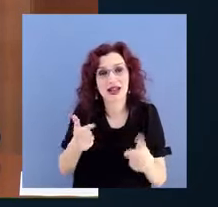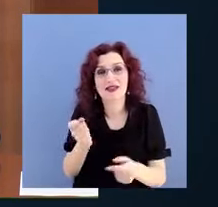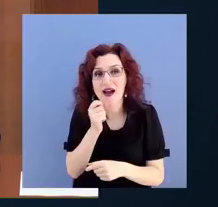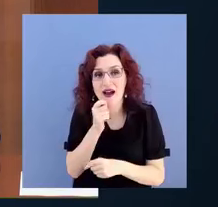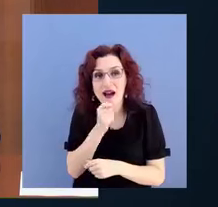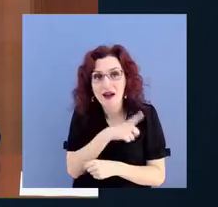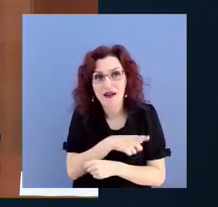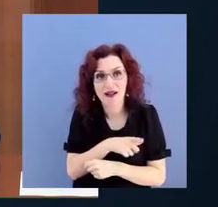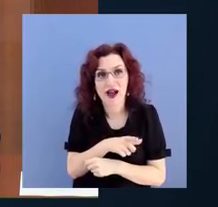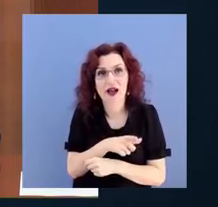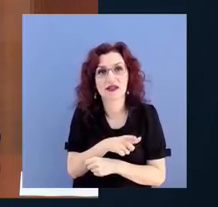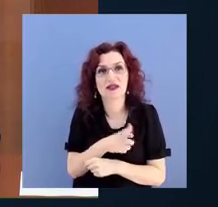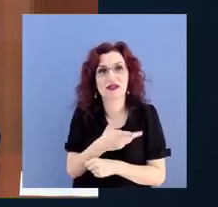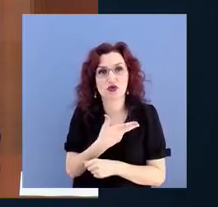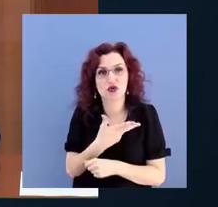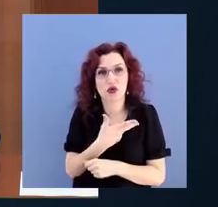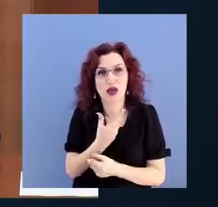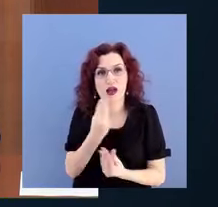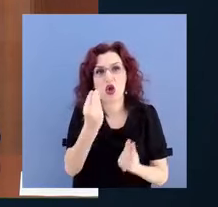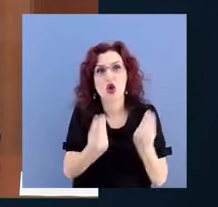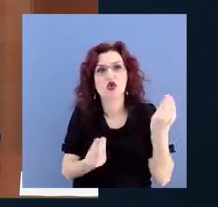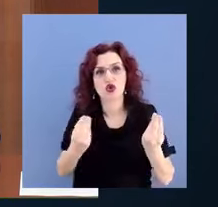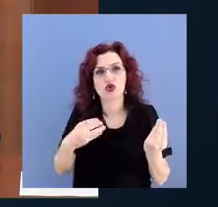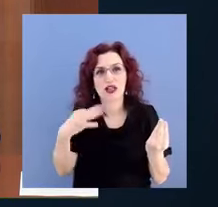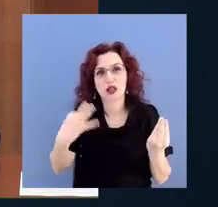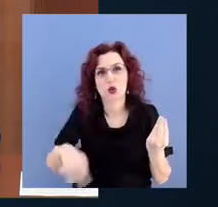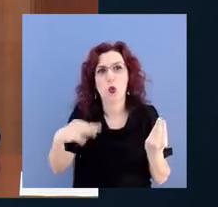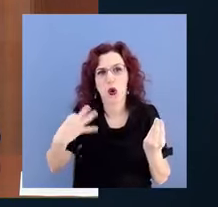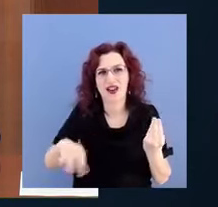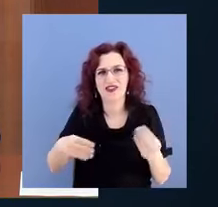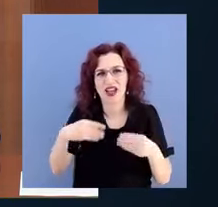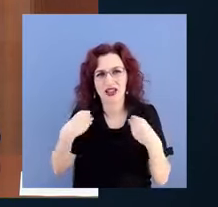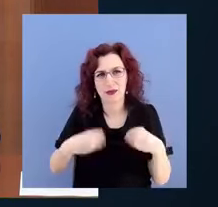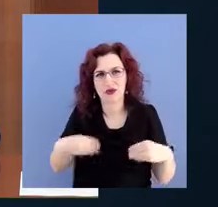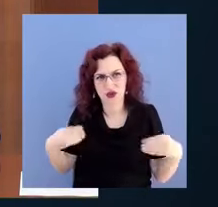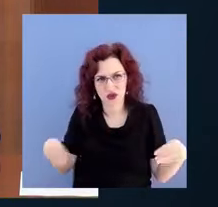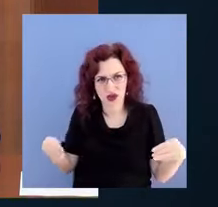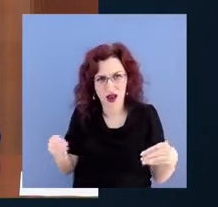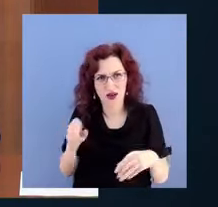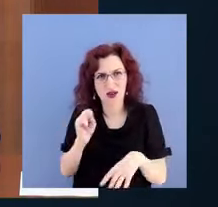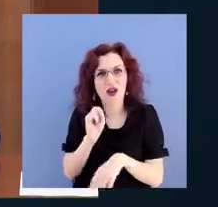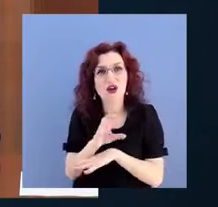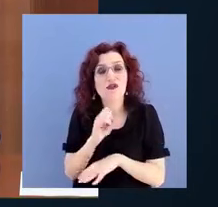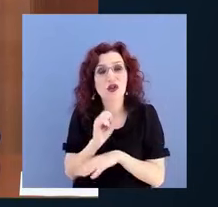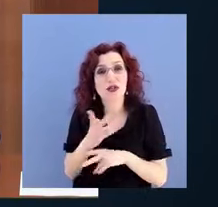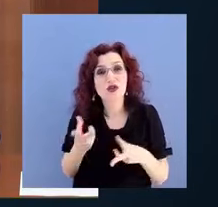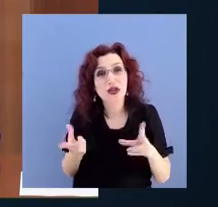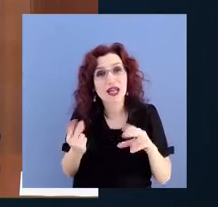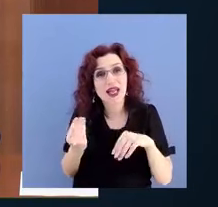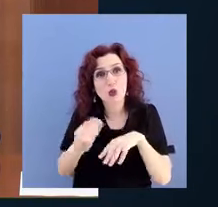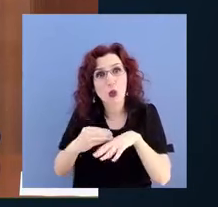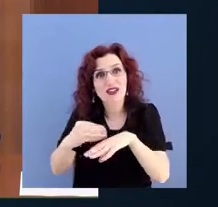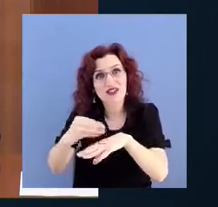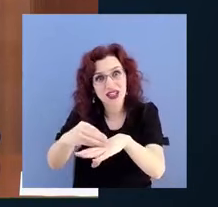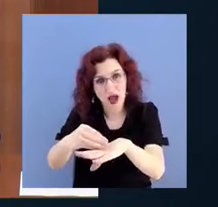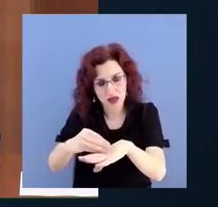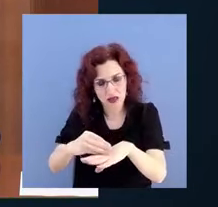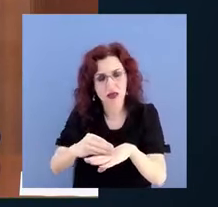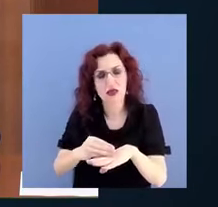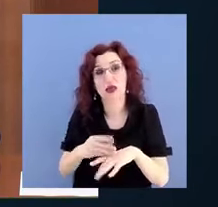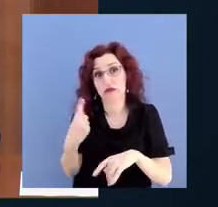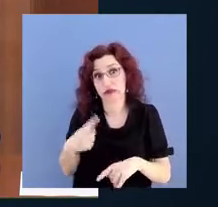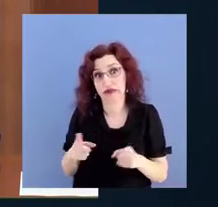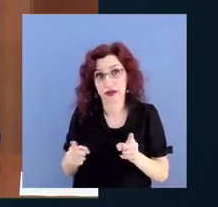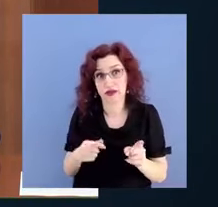soggetti qualificati e professionali la formazione quella riqualificante che mai come in questo momento serve